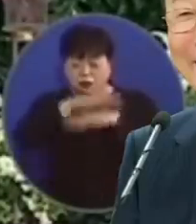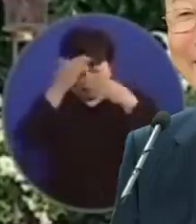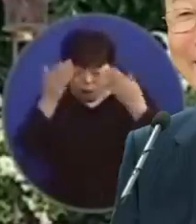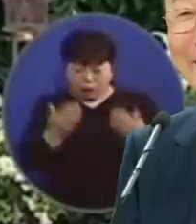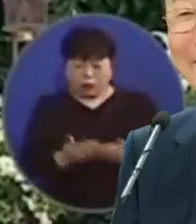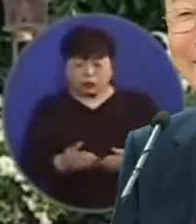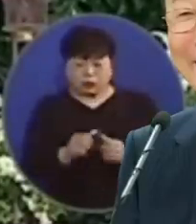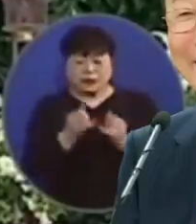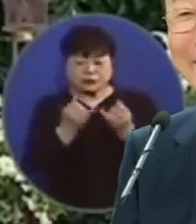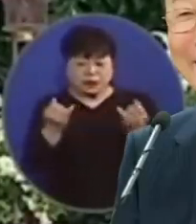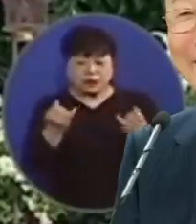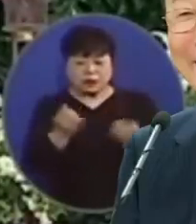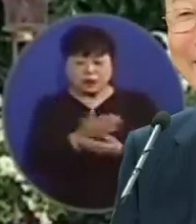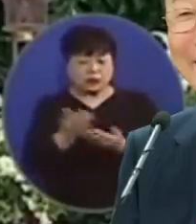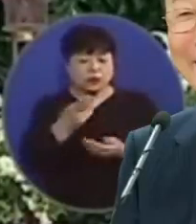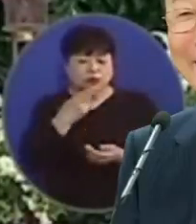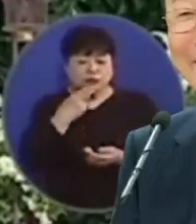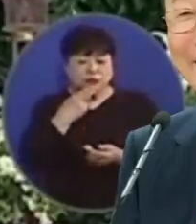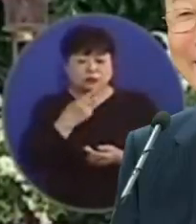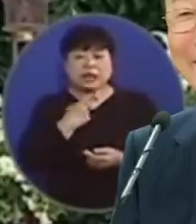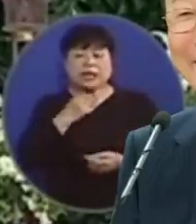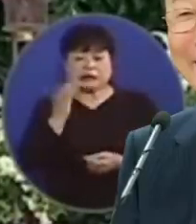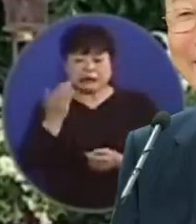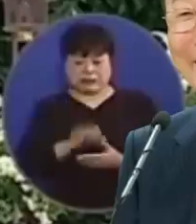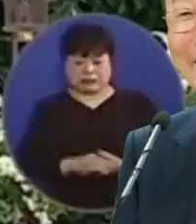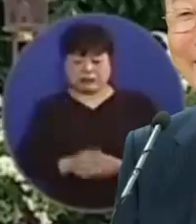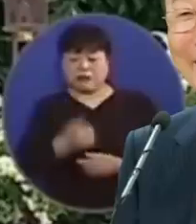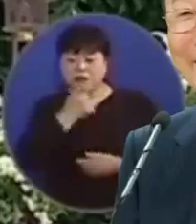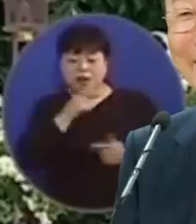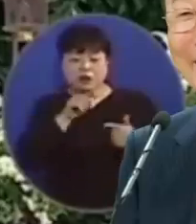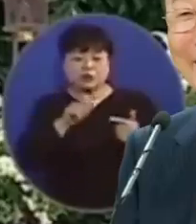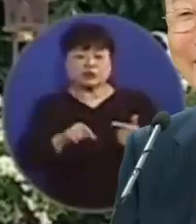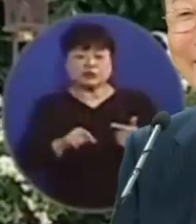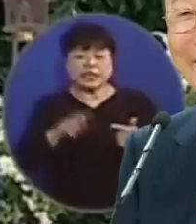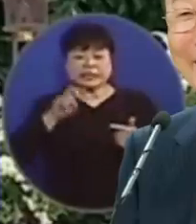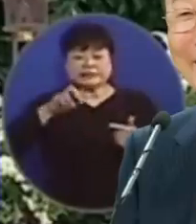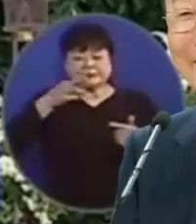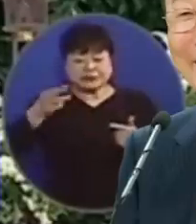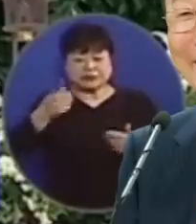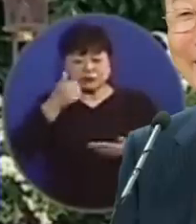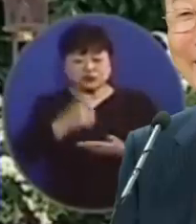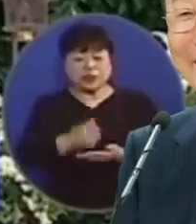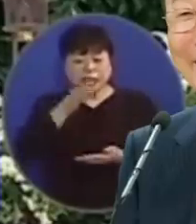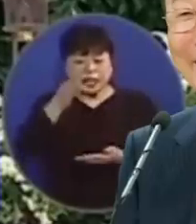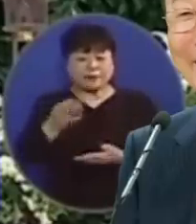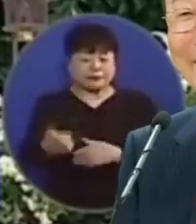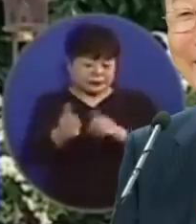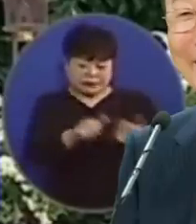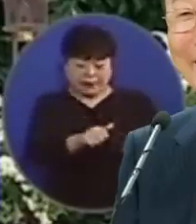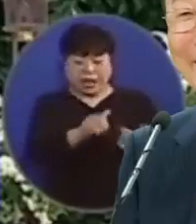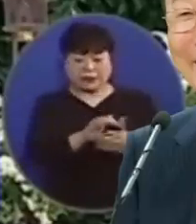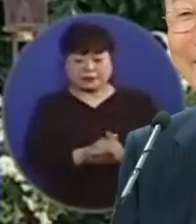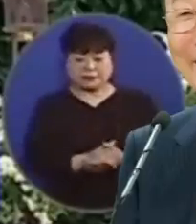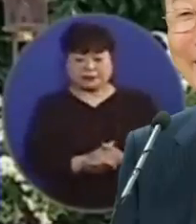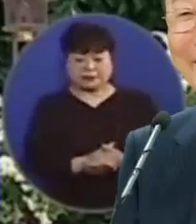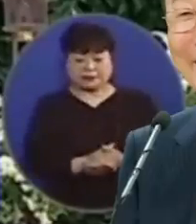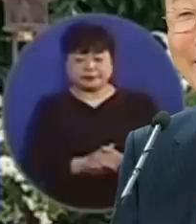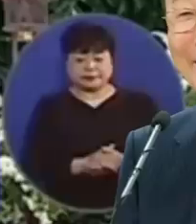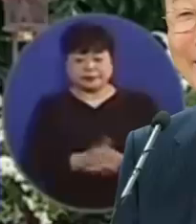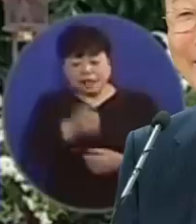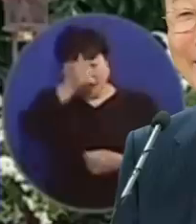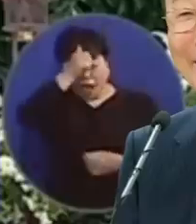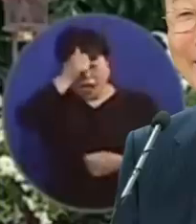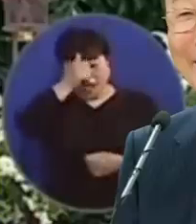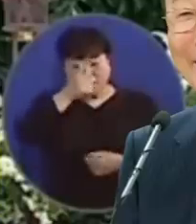누구나 당하는 것입니다. 로마서 6장 23절에 죄의 삭은 사망이요라고 말하는 것입니다.